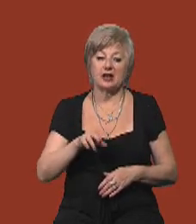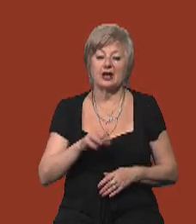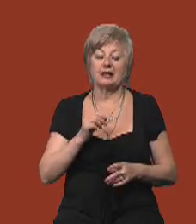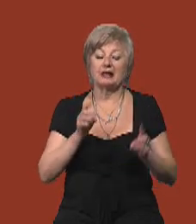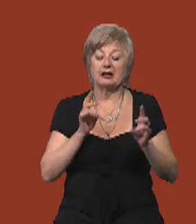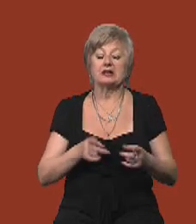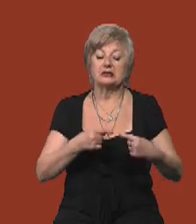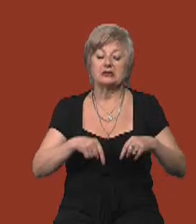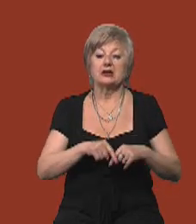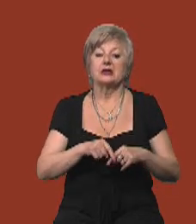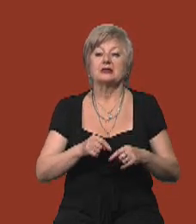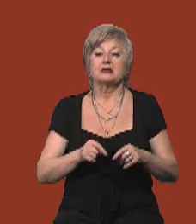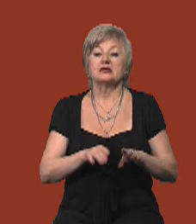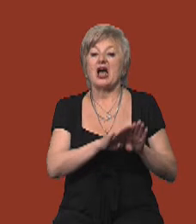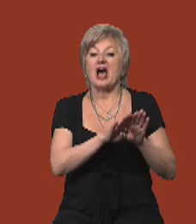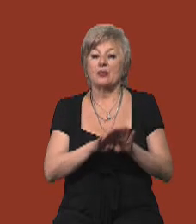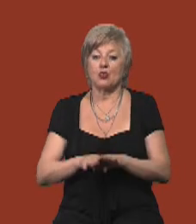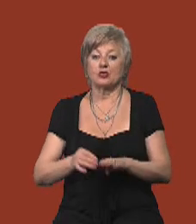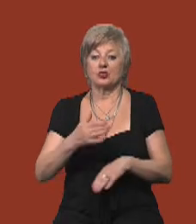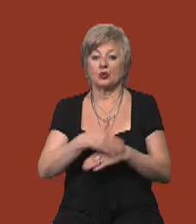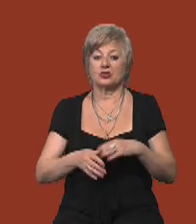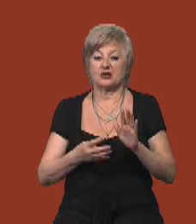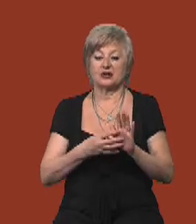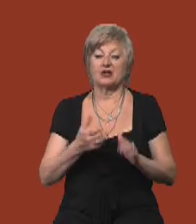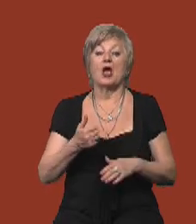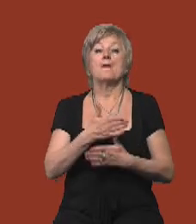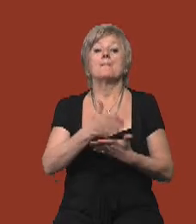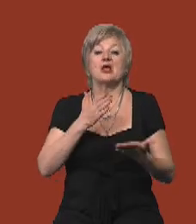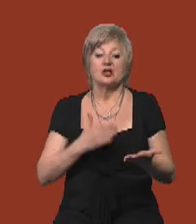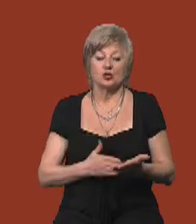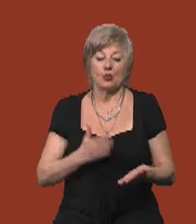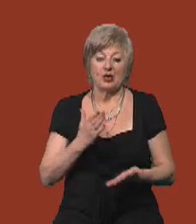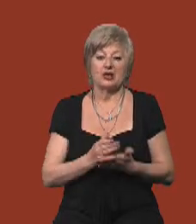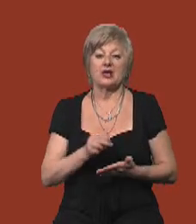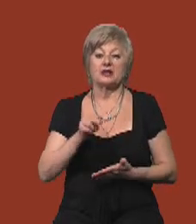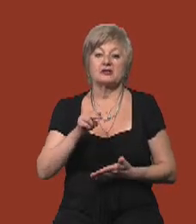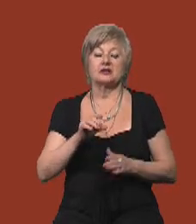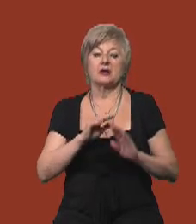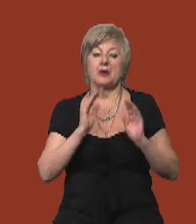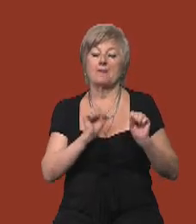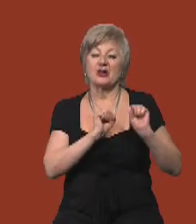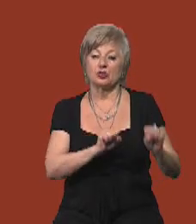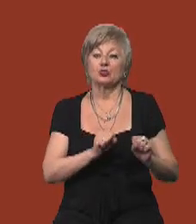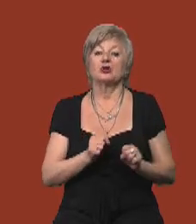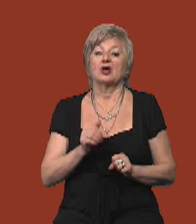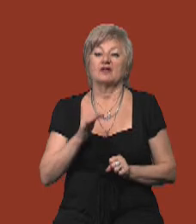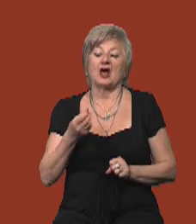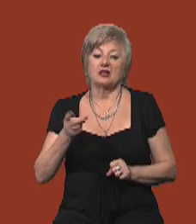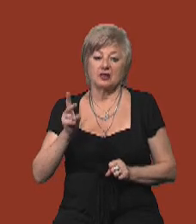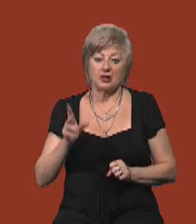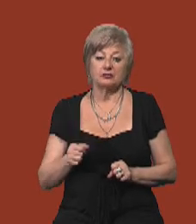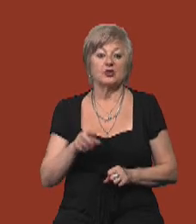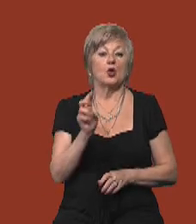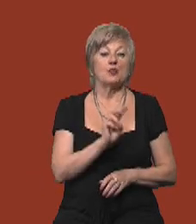центр «Гармонія» на вулиці Рекордна, 9А. У Мелітополі притулок «Фіалка» на вулиці Біляєва, 18. У Бердянську